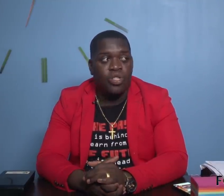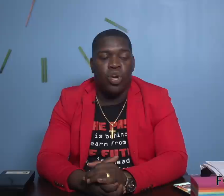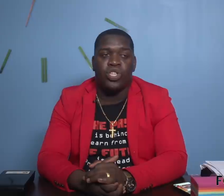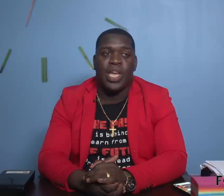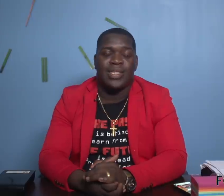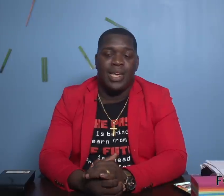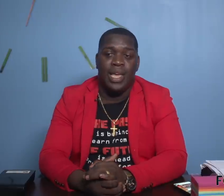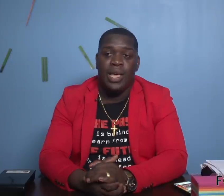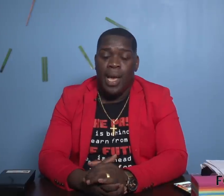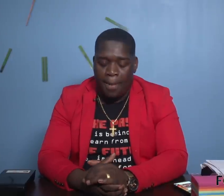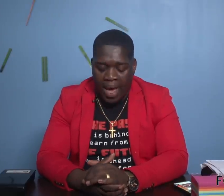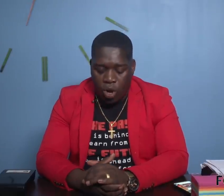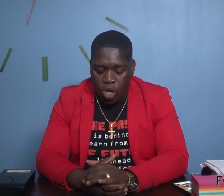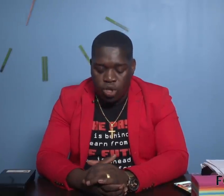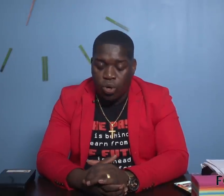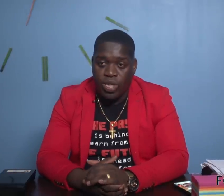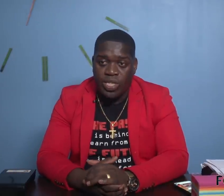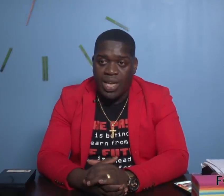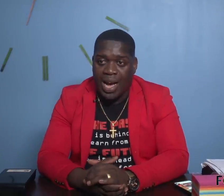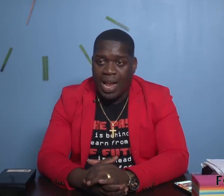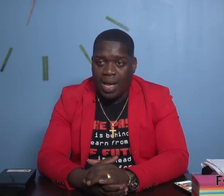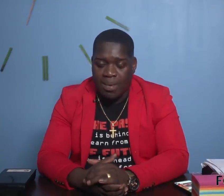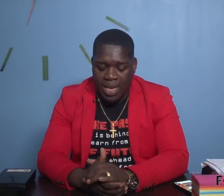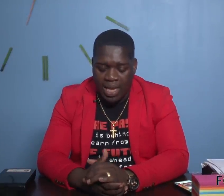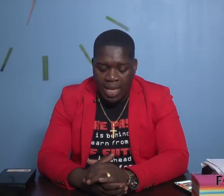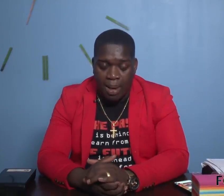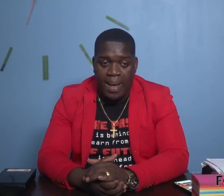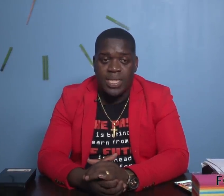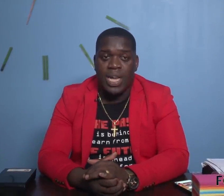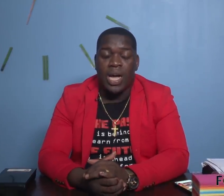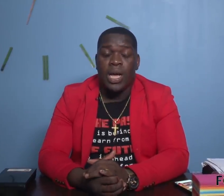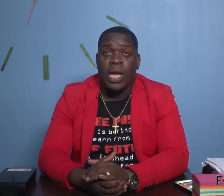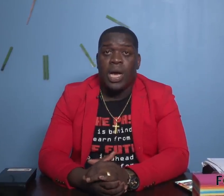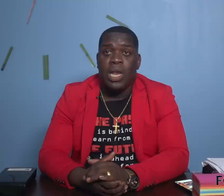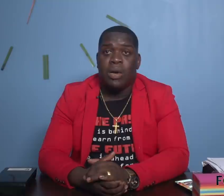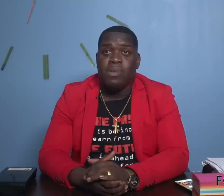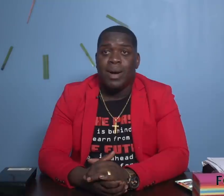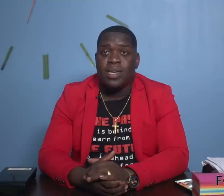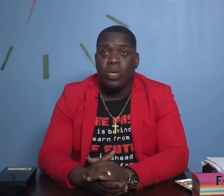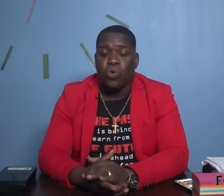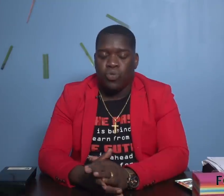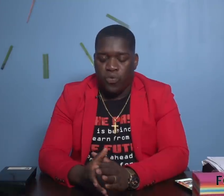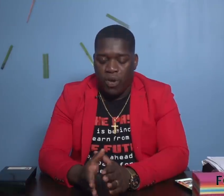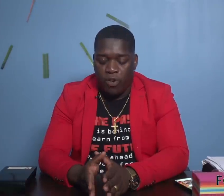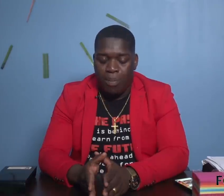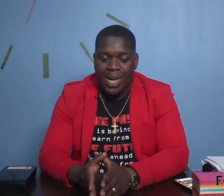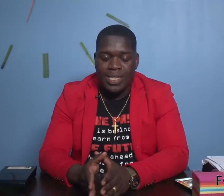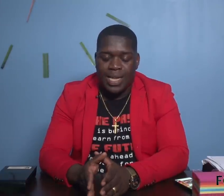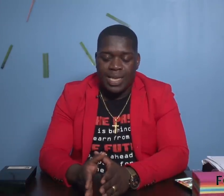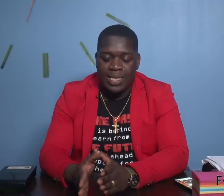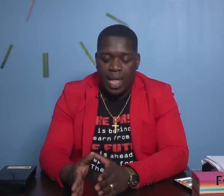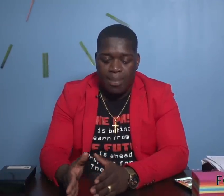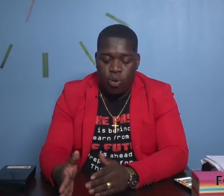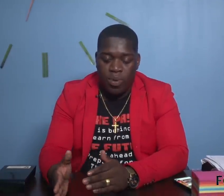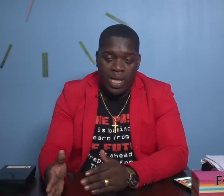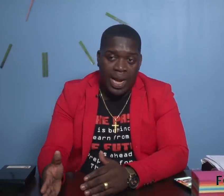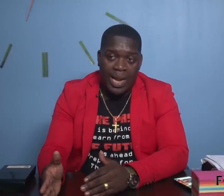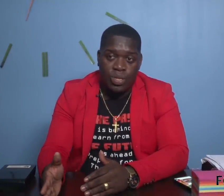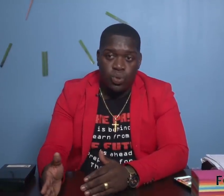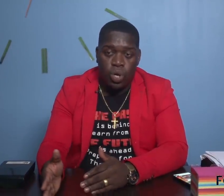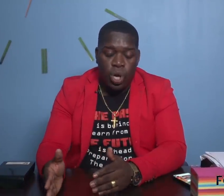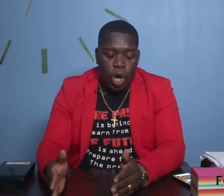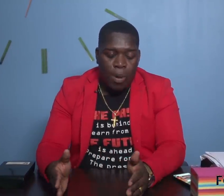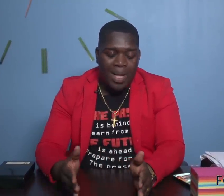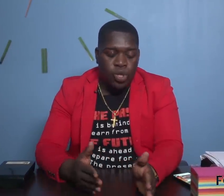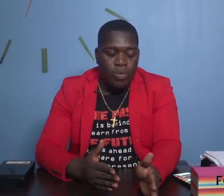pas une à 1000 SRD per huishoudens ki a algemene kinderbijslag. En mi mag gi ook tofu informatie ta ki seide me ko begin